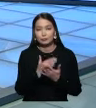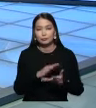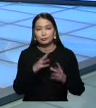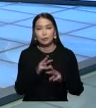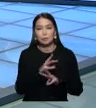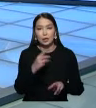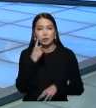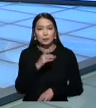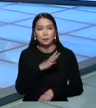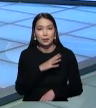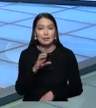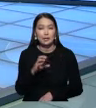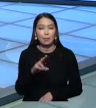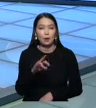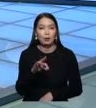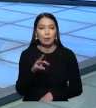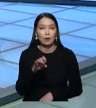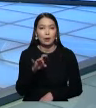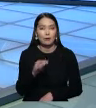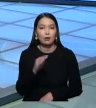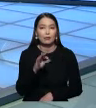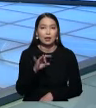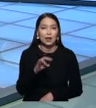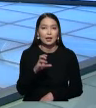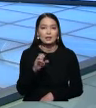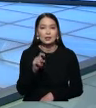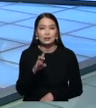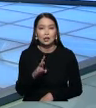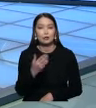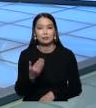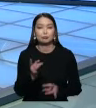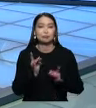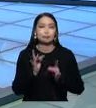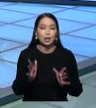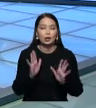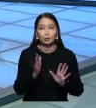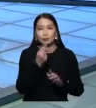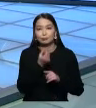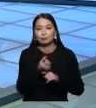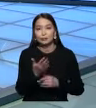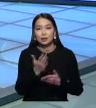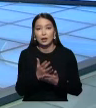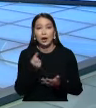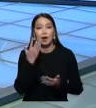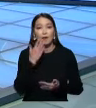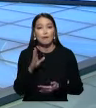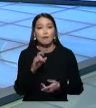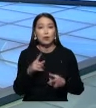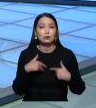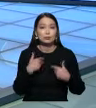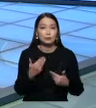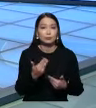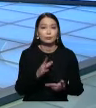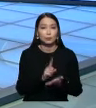словам Сергея Пономарева, форели, сазана у нас подают только на праздничном Дастархане. Тогда как по рекомендациям ВОЗ этот продукт должен быть